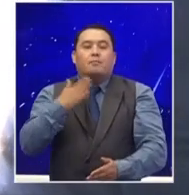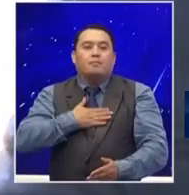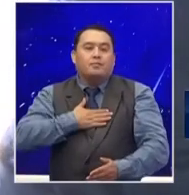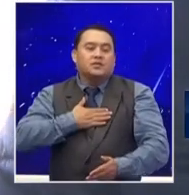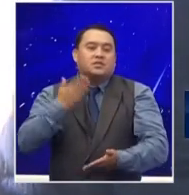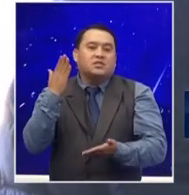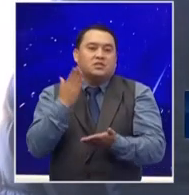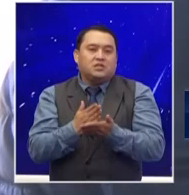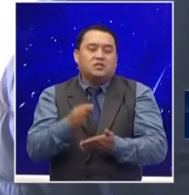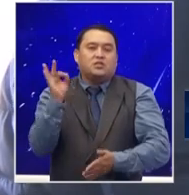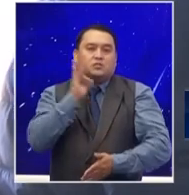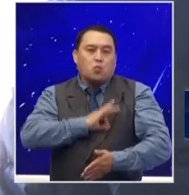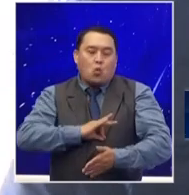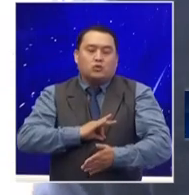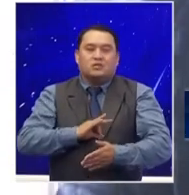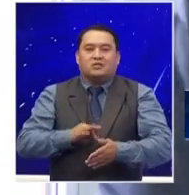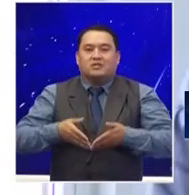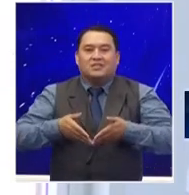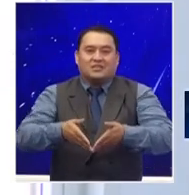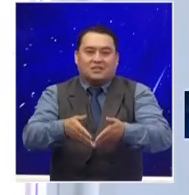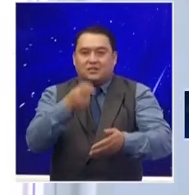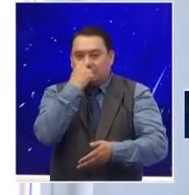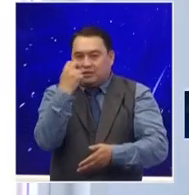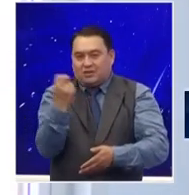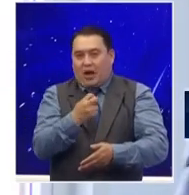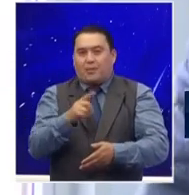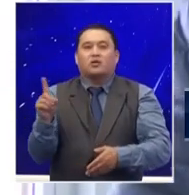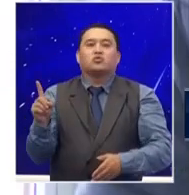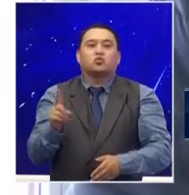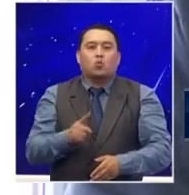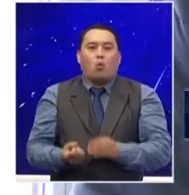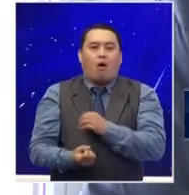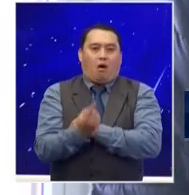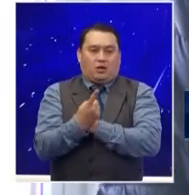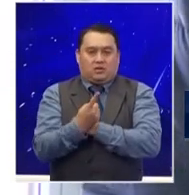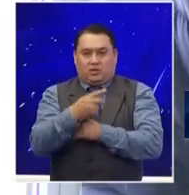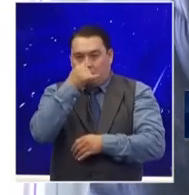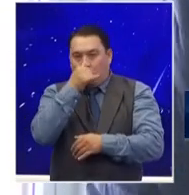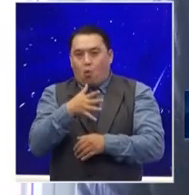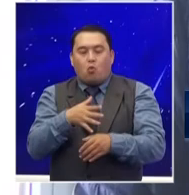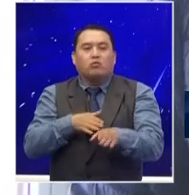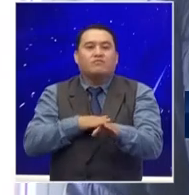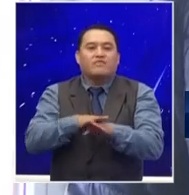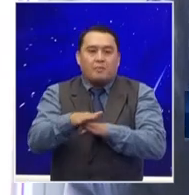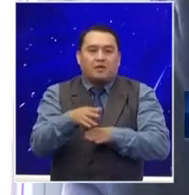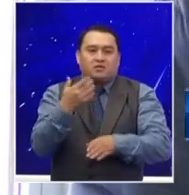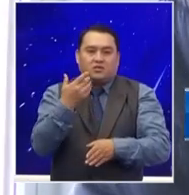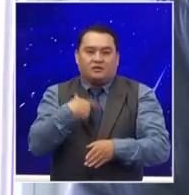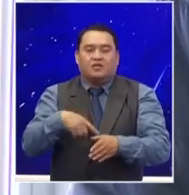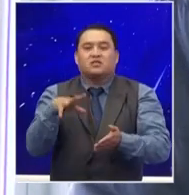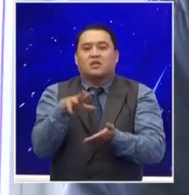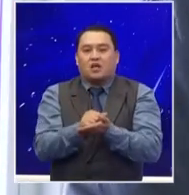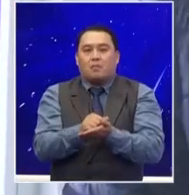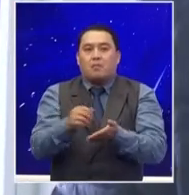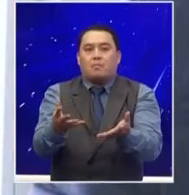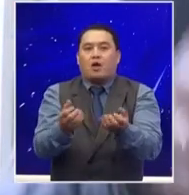Использующееся сейчас очистное сооружение уже старое. Запах появляется из-за того, что оно не справляется с задачей. По дорожной карте занятости